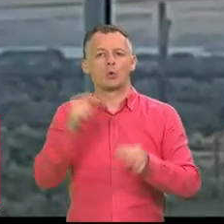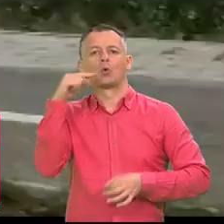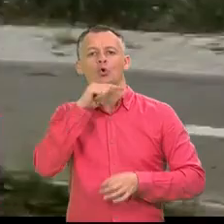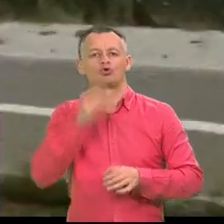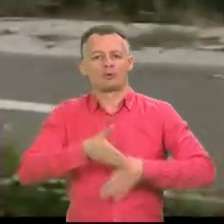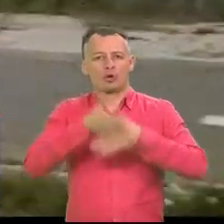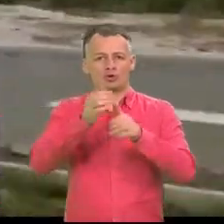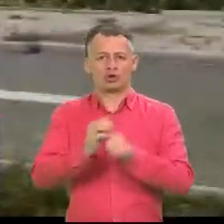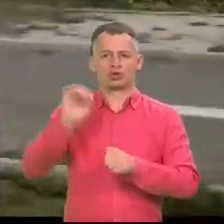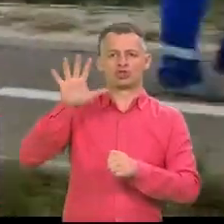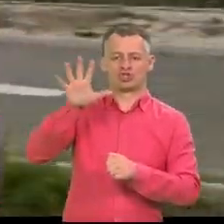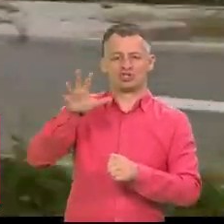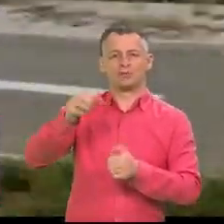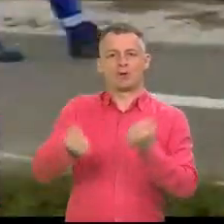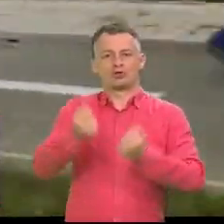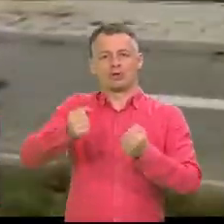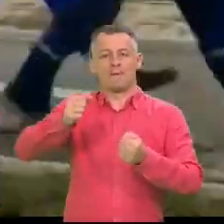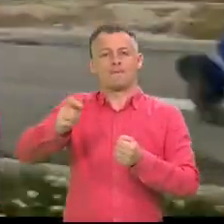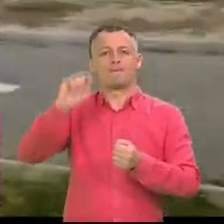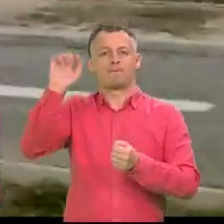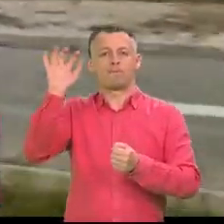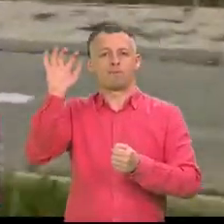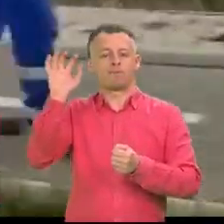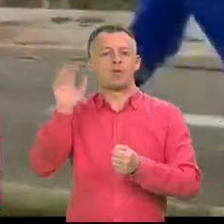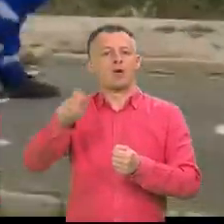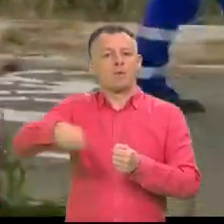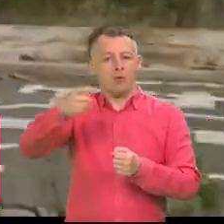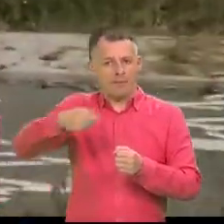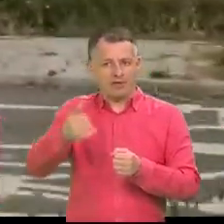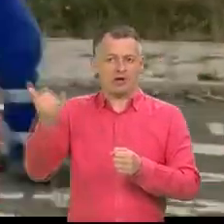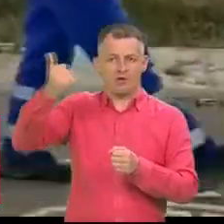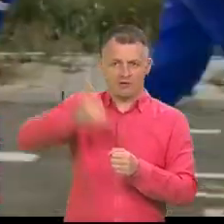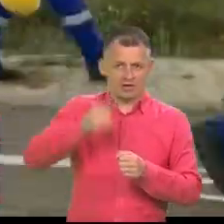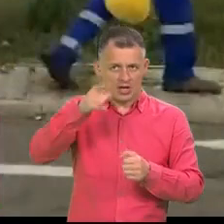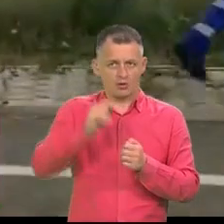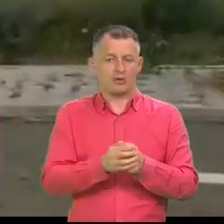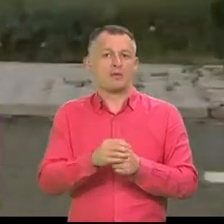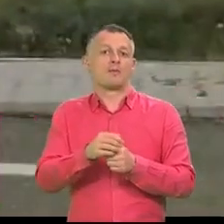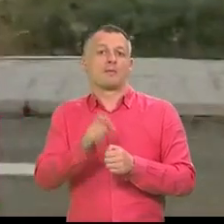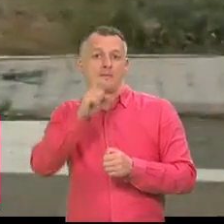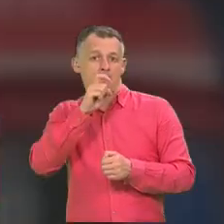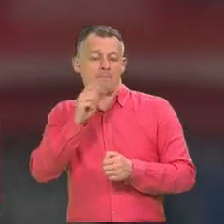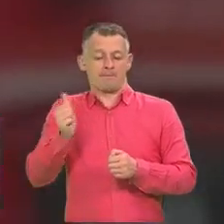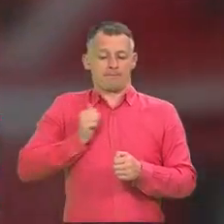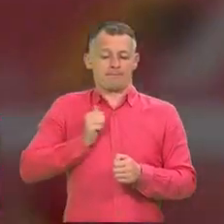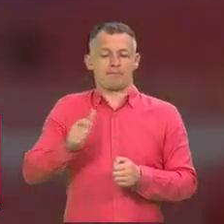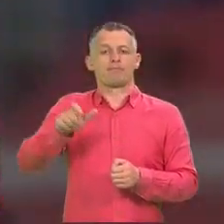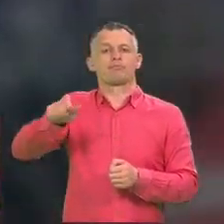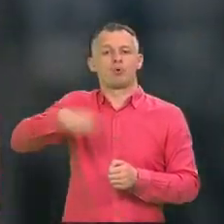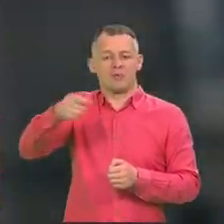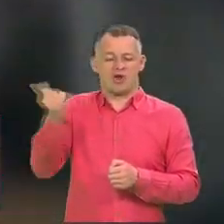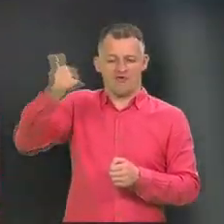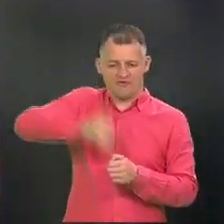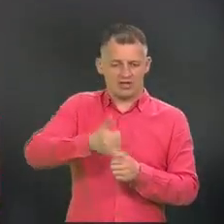5 autospeciale de stingere și 5 de smurd au fost solicitate. Pompierii au fost chemați din timpul liber, iar pentru a întări forțele au fost